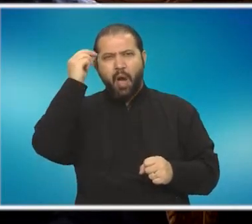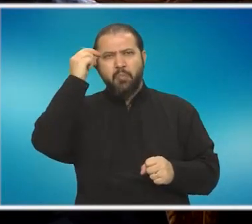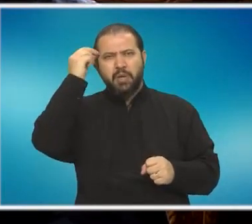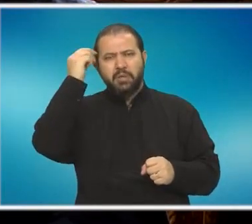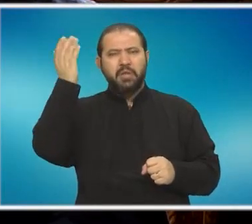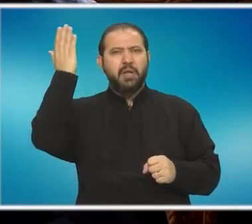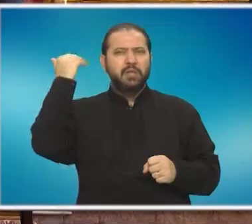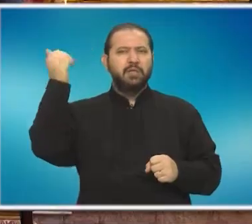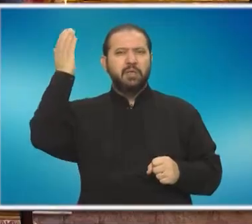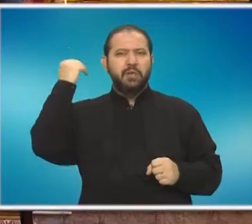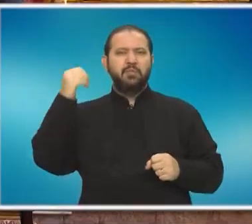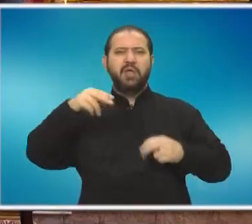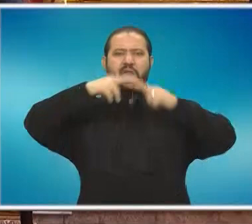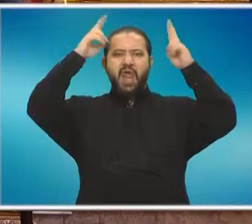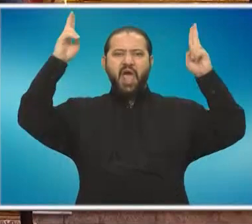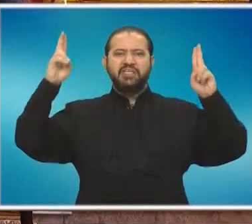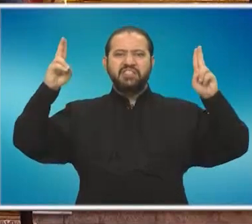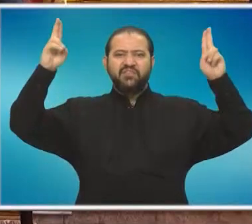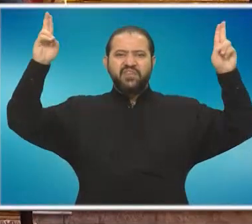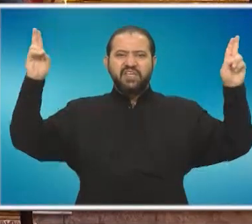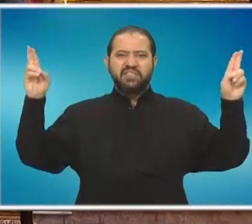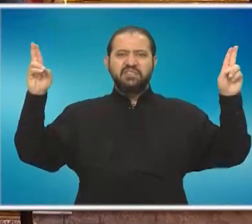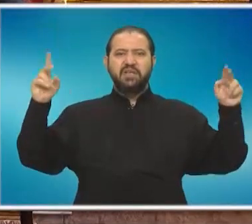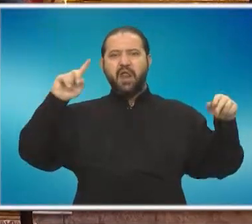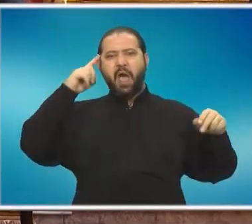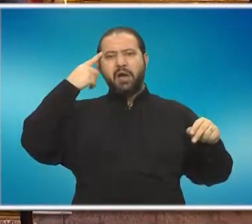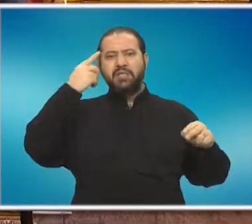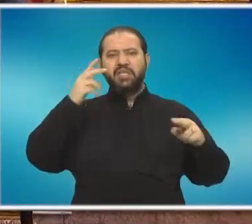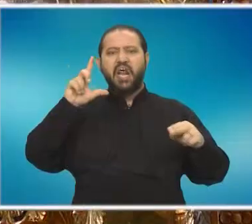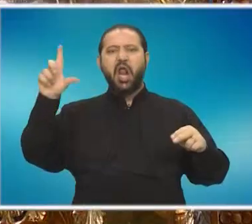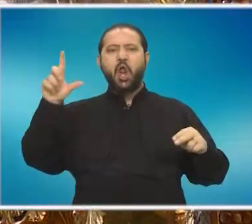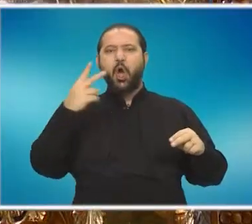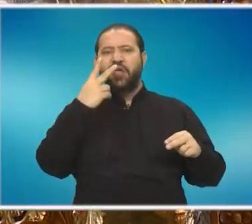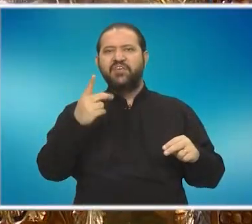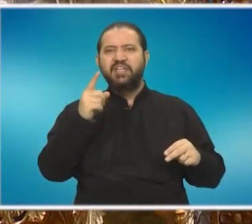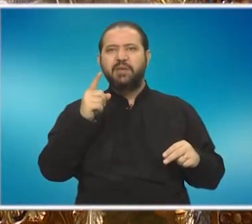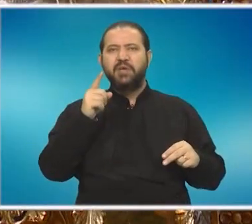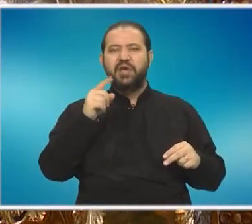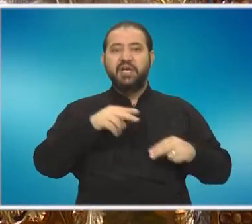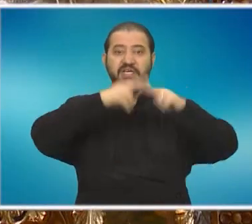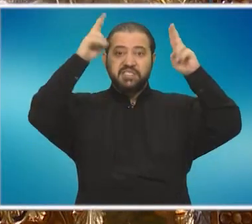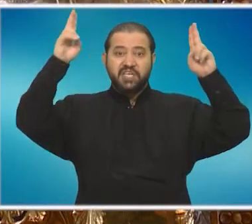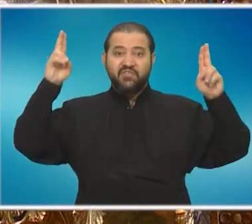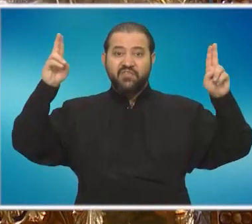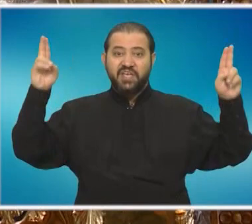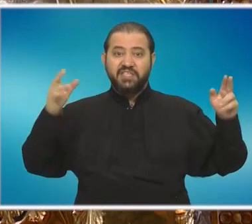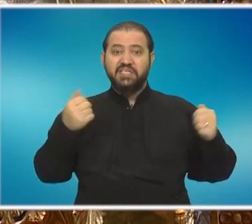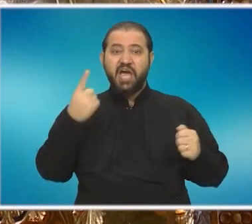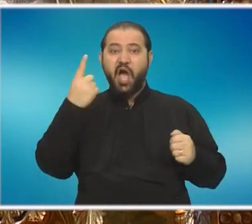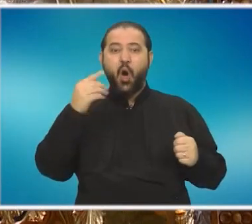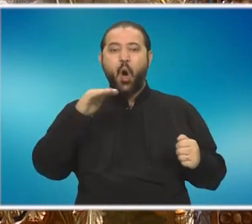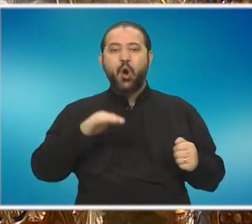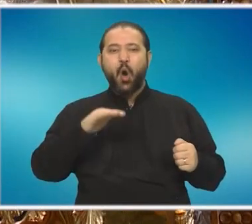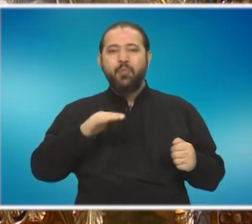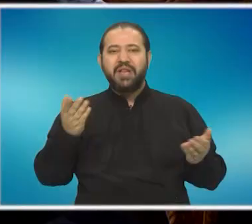la sfinți, la personalitățile lor, vedem că ei au un soi de copilărie care este